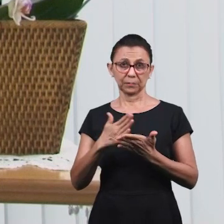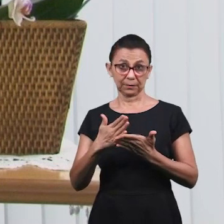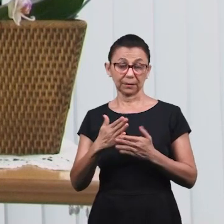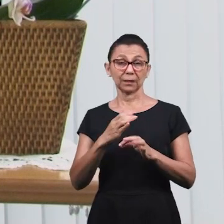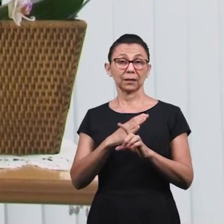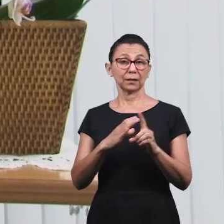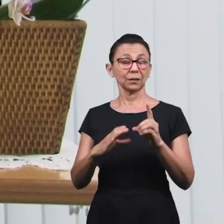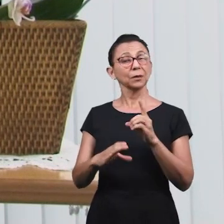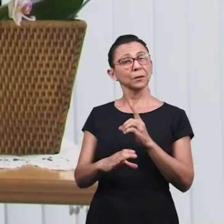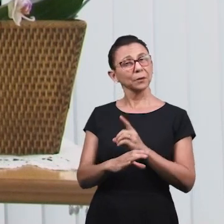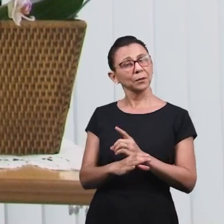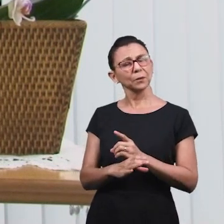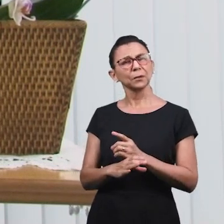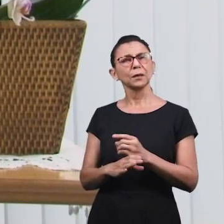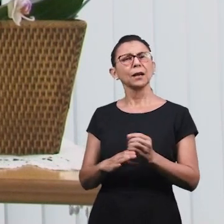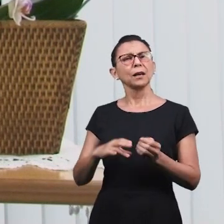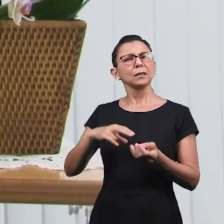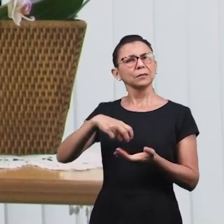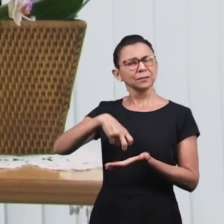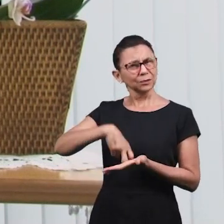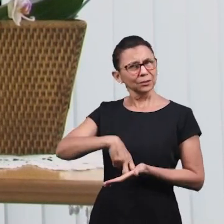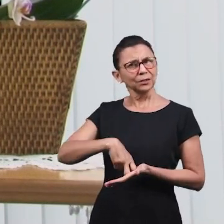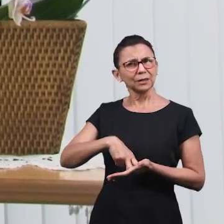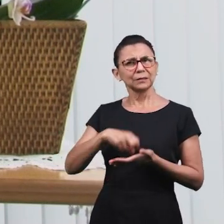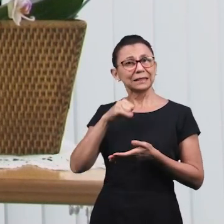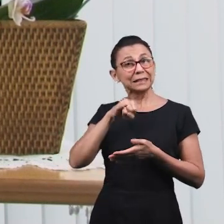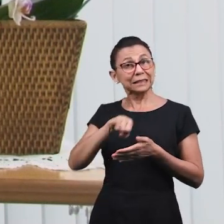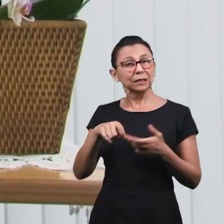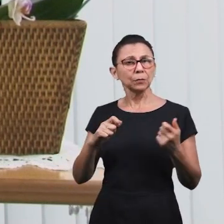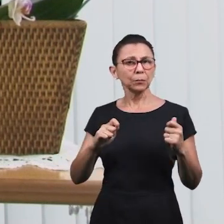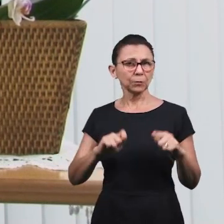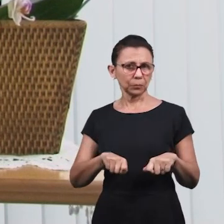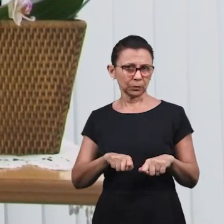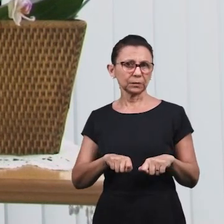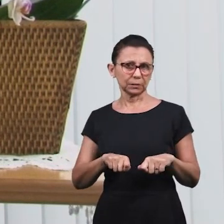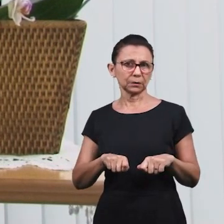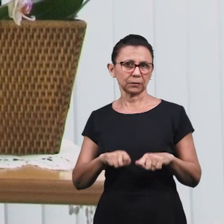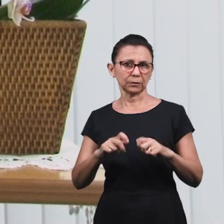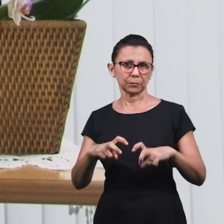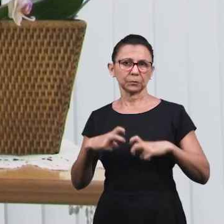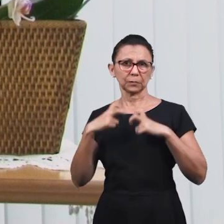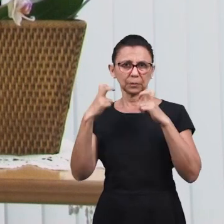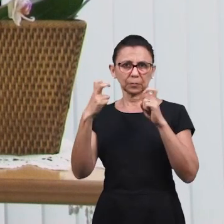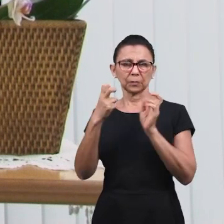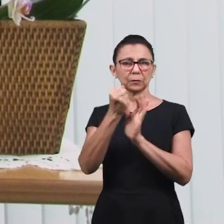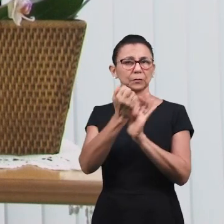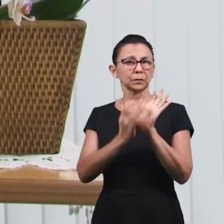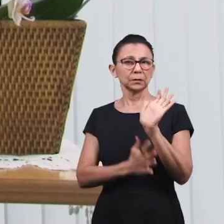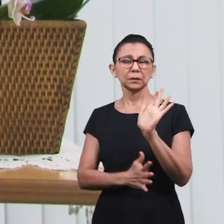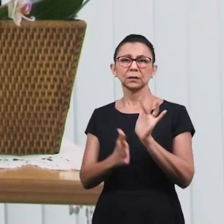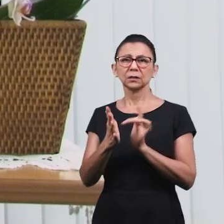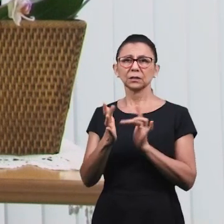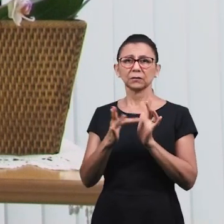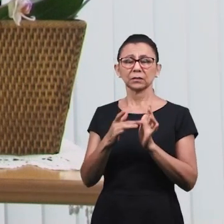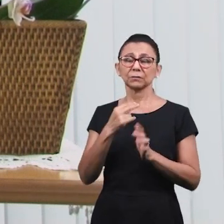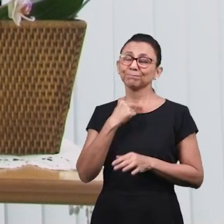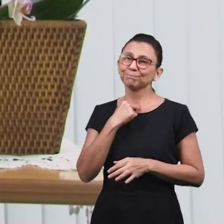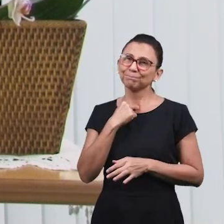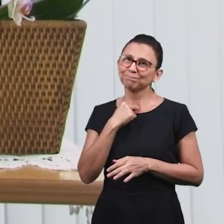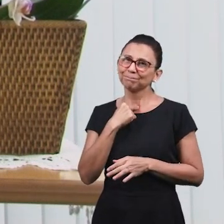allons commencer ce culte en nous mettant à genoux. Ceux qui peuvent se mettre à